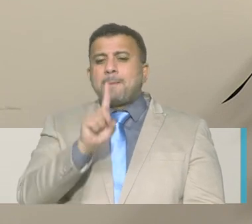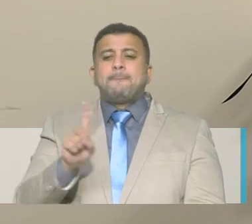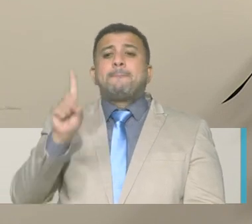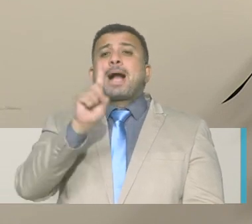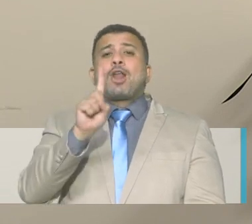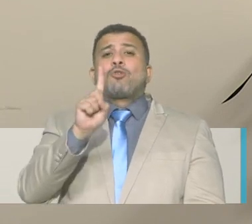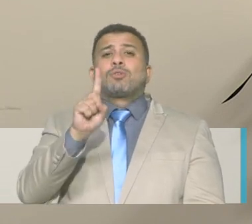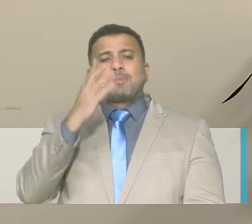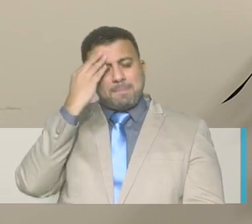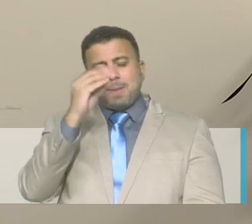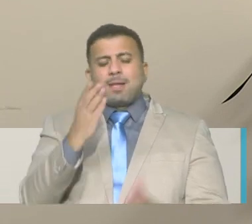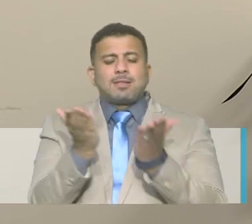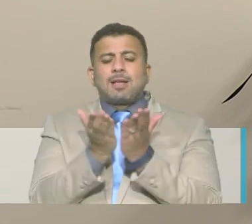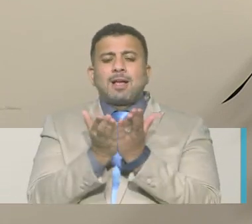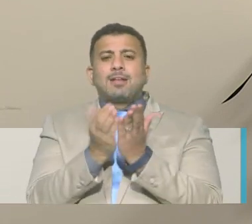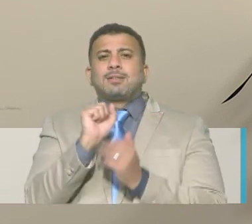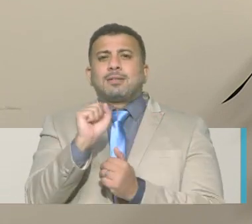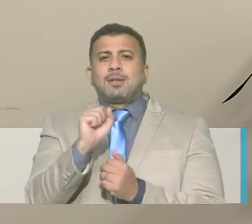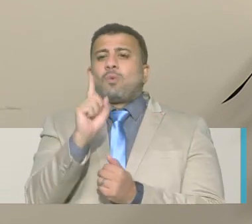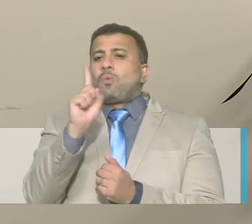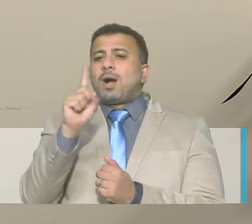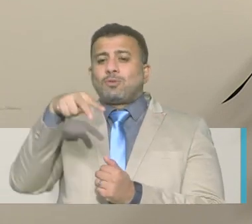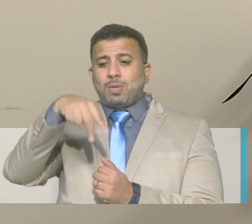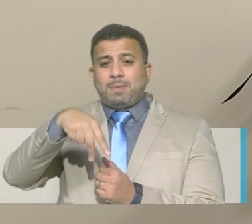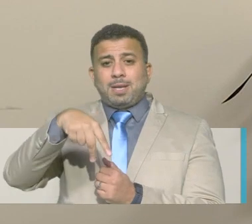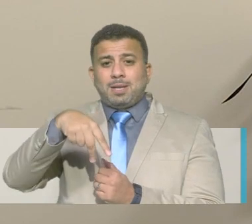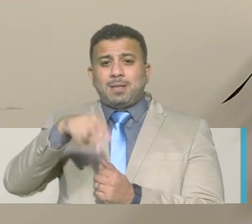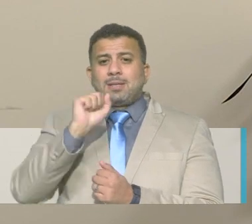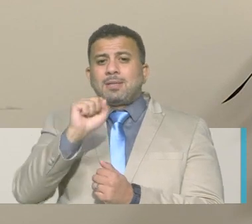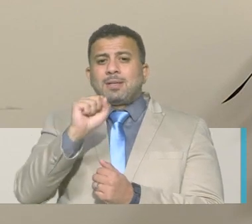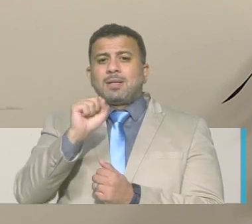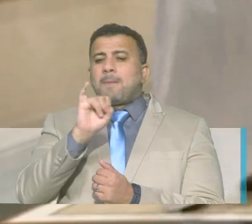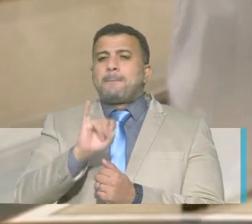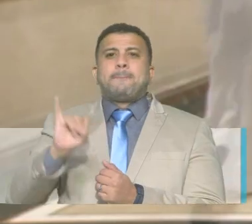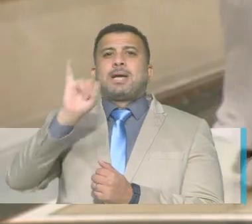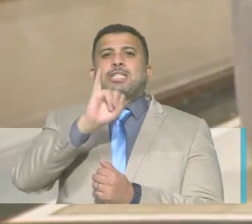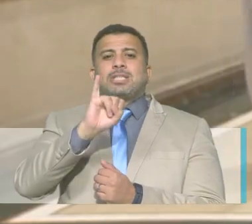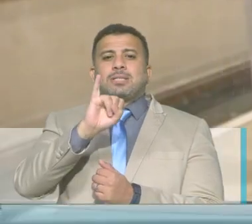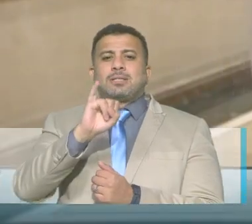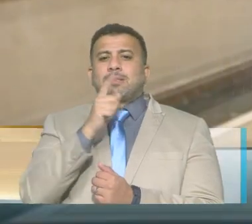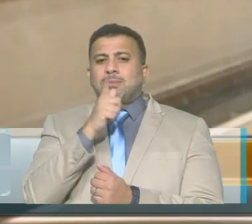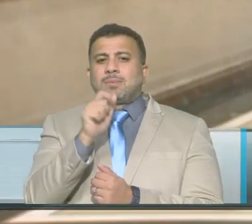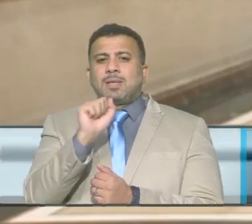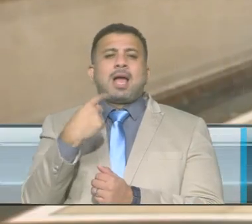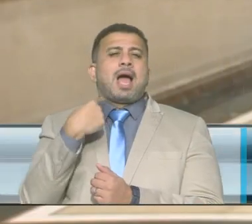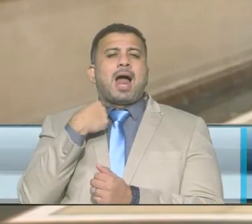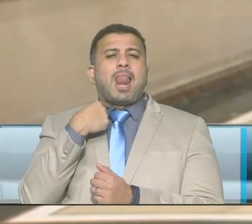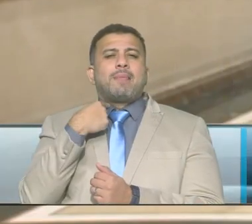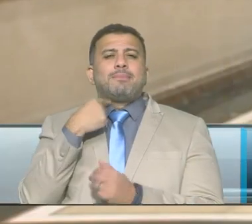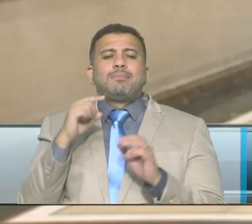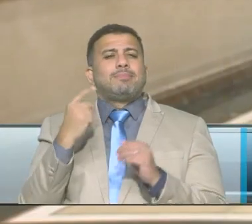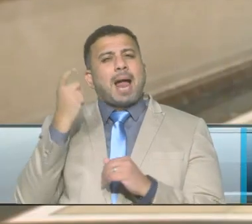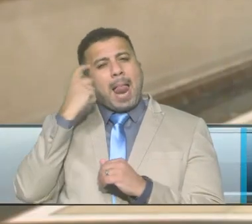البكالوريوس، إضافة إلى 81 منحة دراسية في برامج الماجستير. اخترت تخصص علم اجتماع